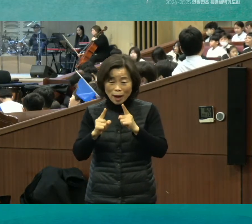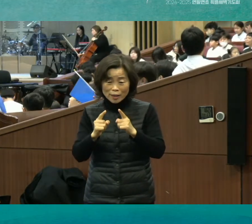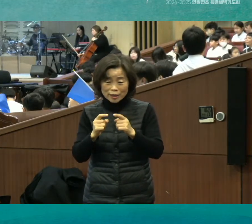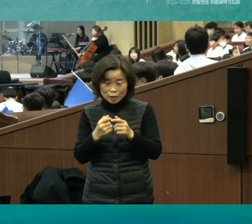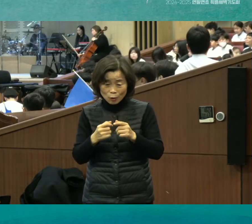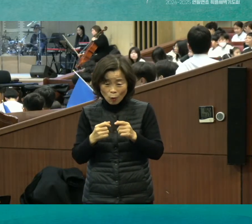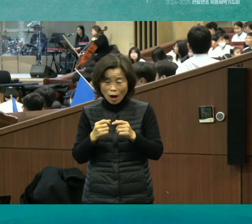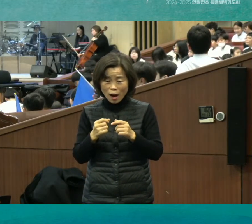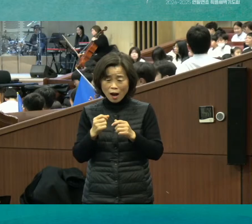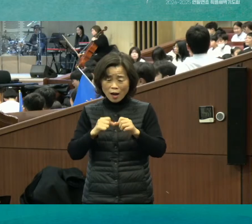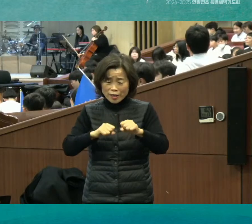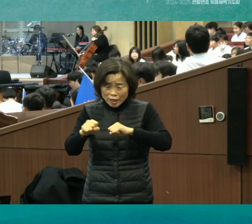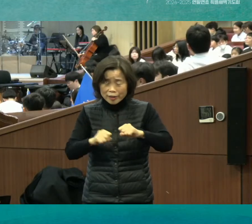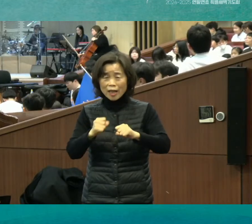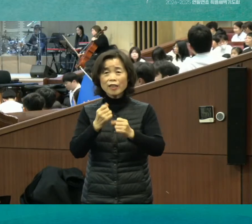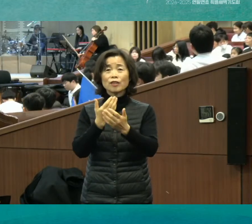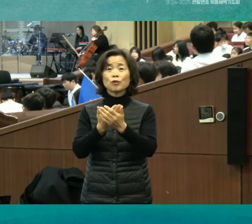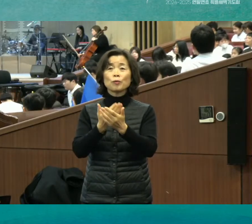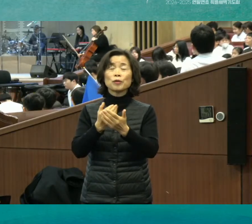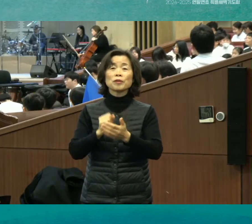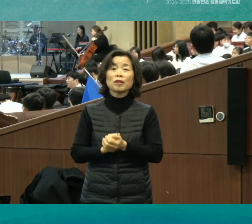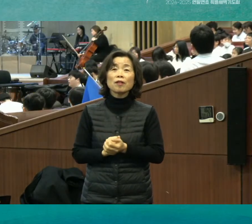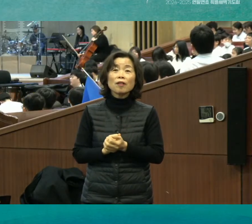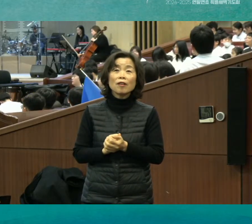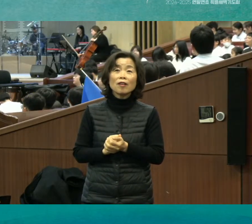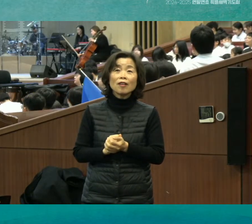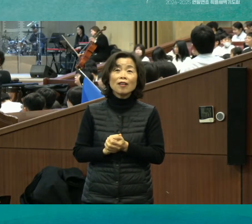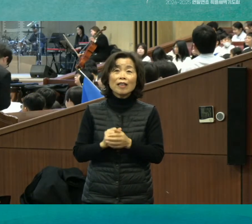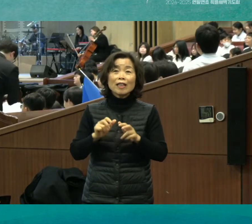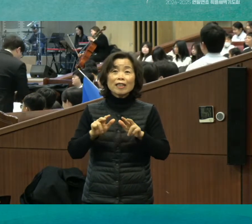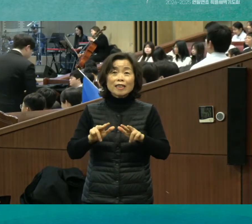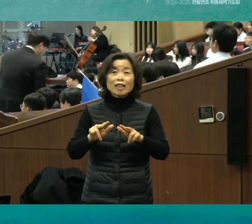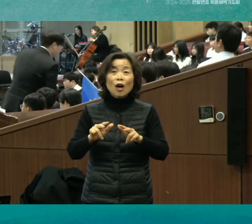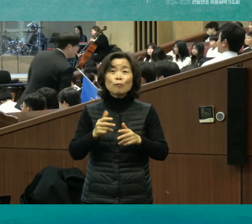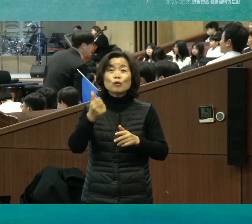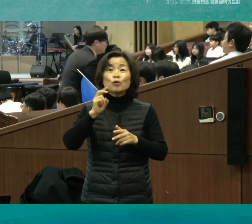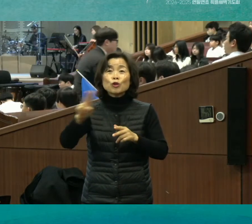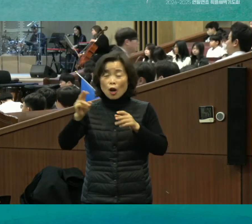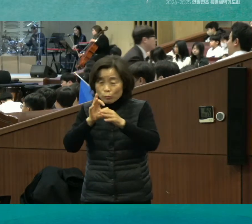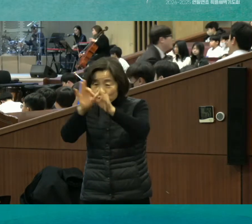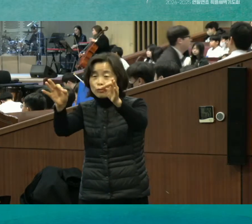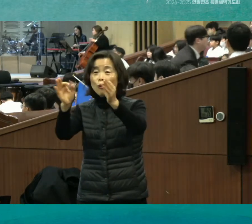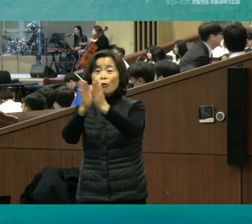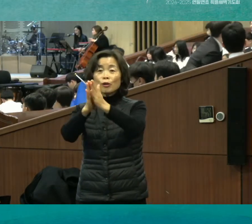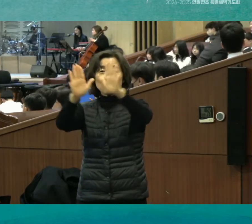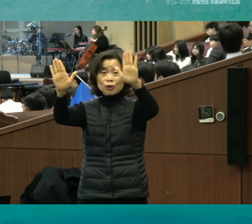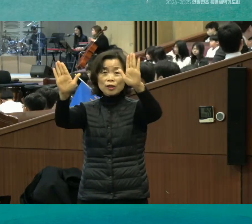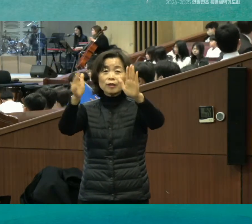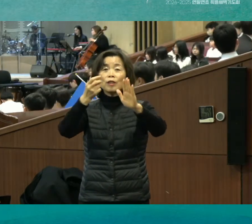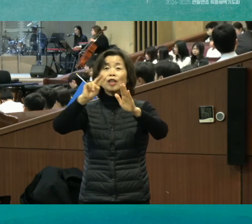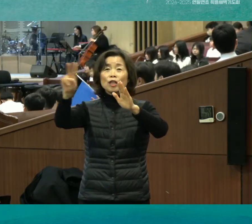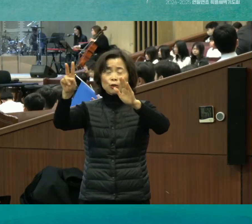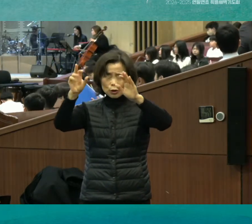더불어 역사하여 주시옵소서. 우리 시간에 주님 이름 한번 부르짖고 기도하며 나가겠습니다.